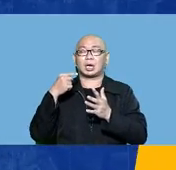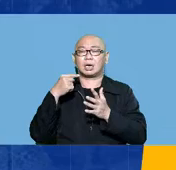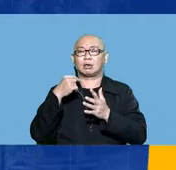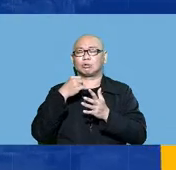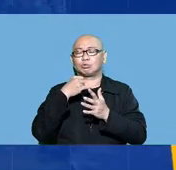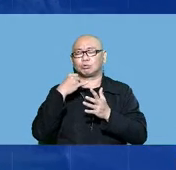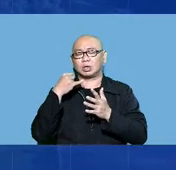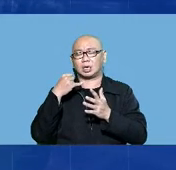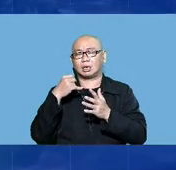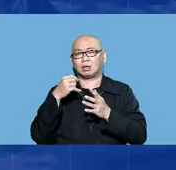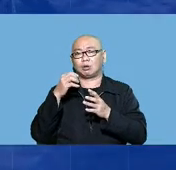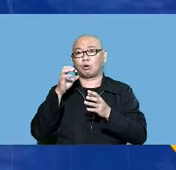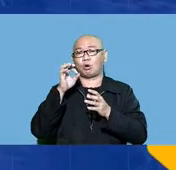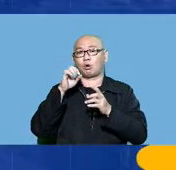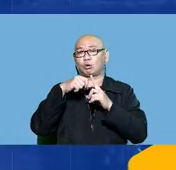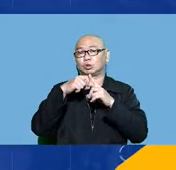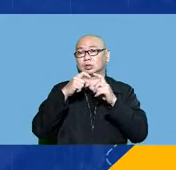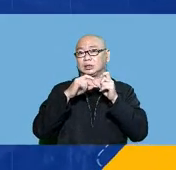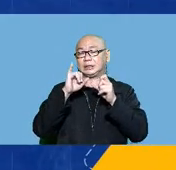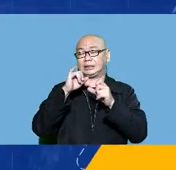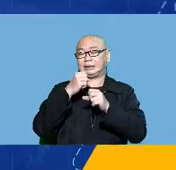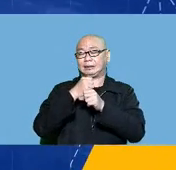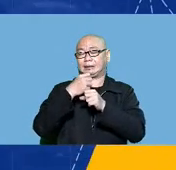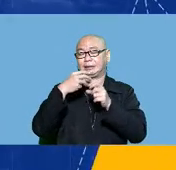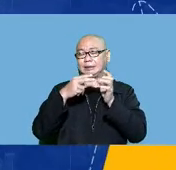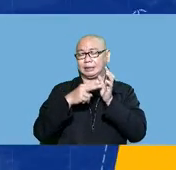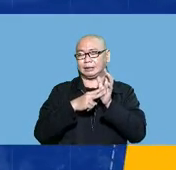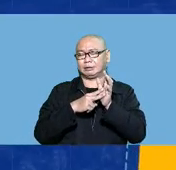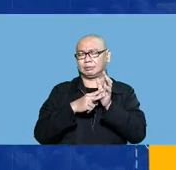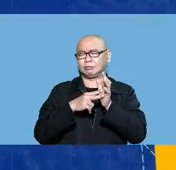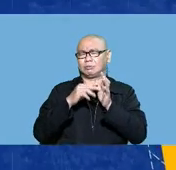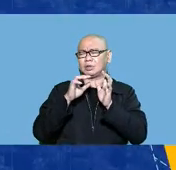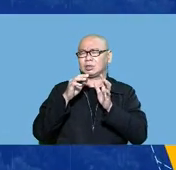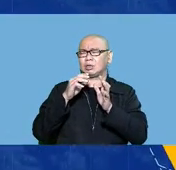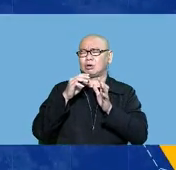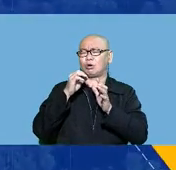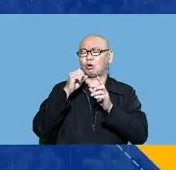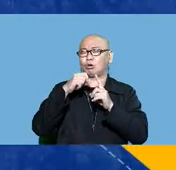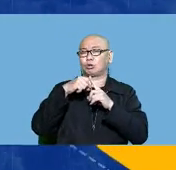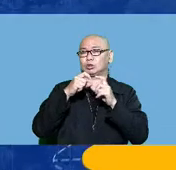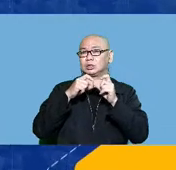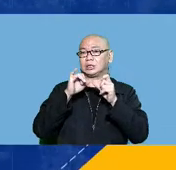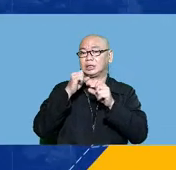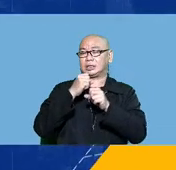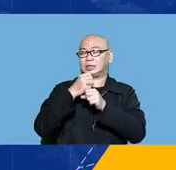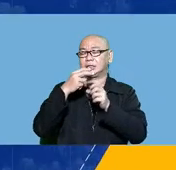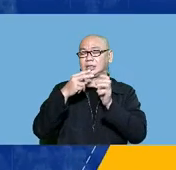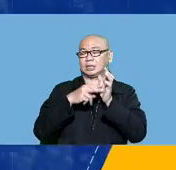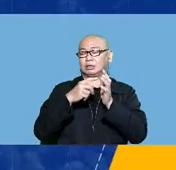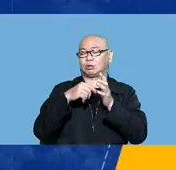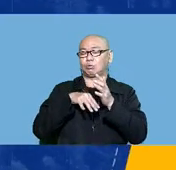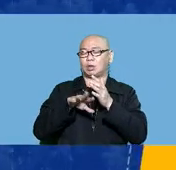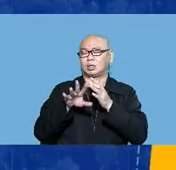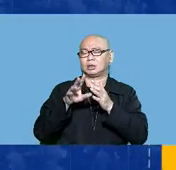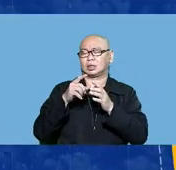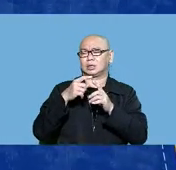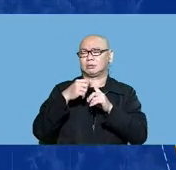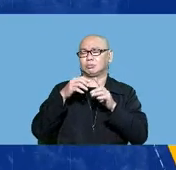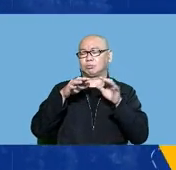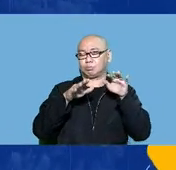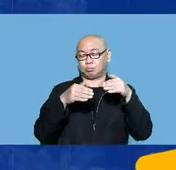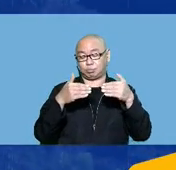itu, kebanyakan memang oksigen yang keluar dari saluran luncur bendungan itu mencukupi,